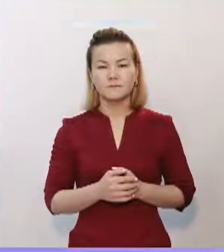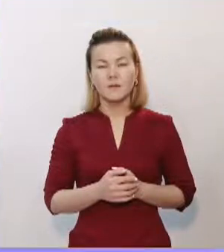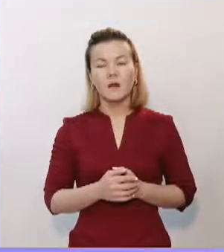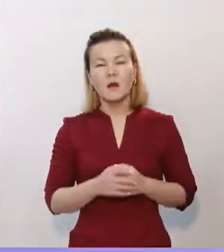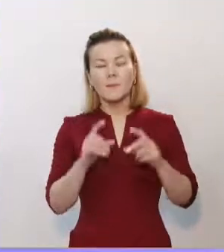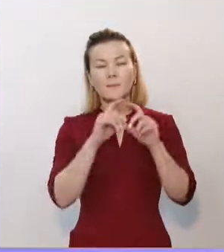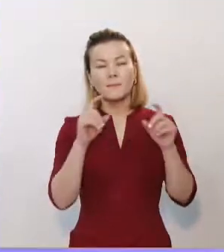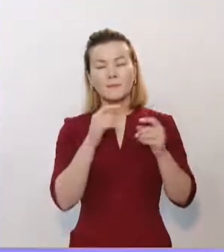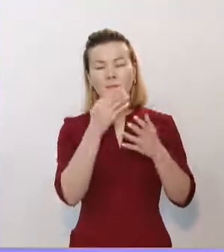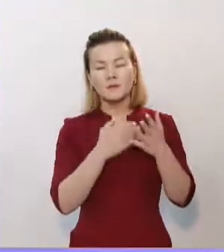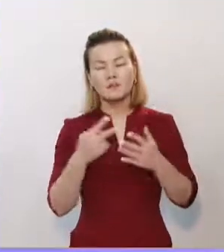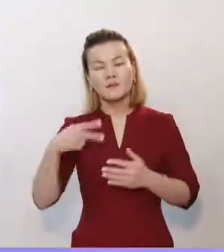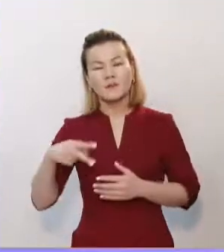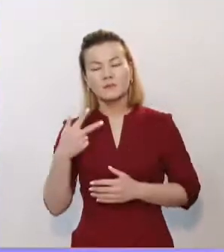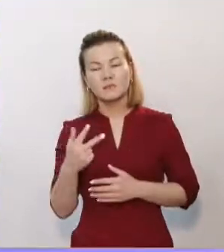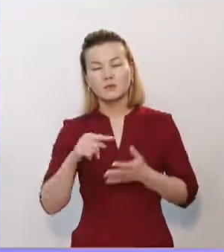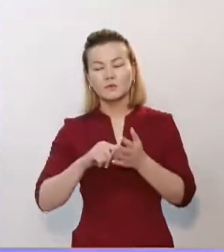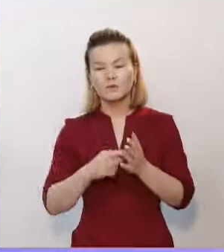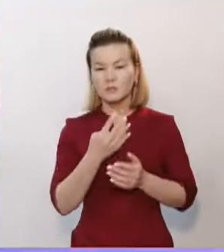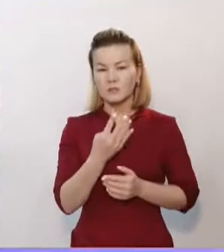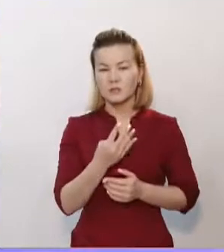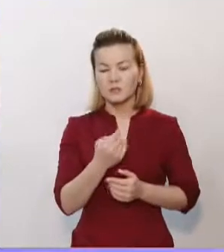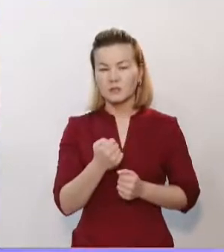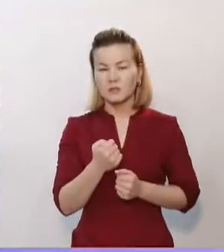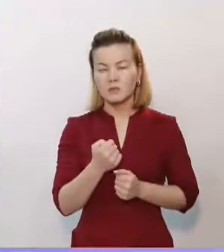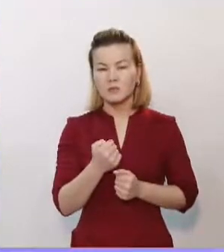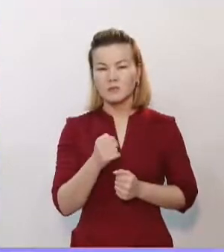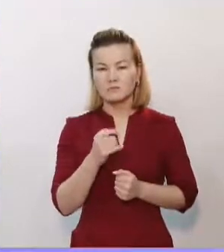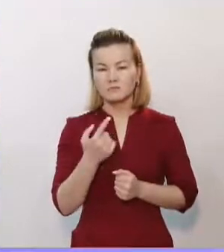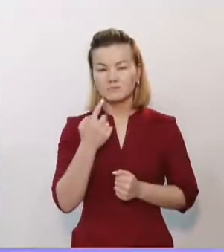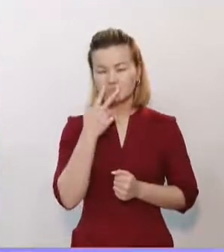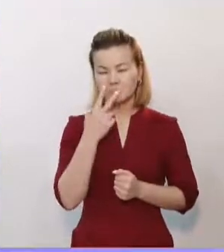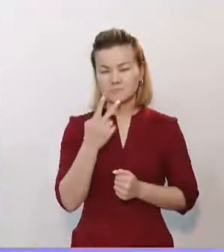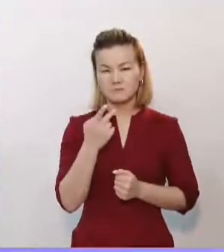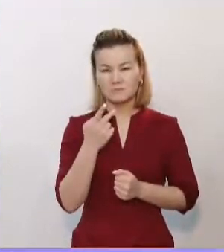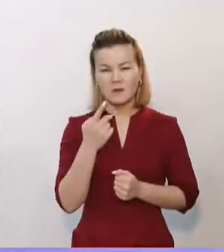Пример 23 умноженное на 4 вызвал у вас затруднение.